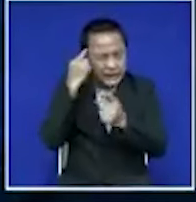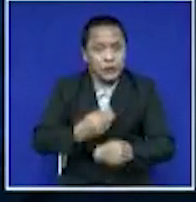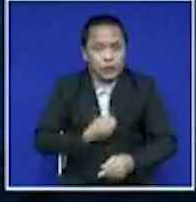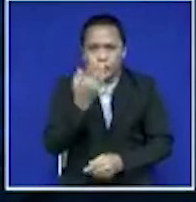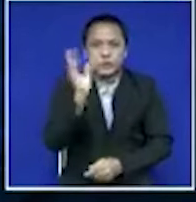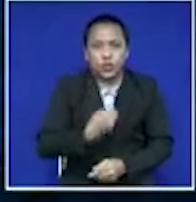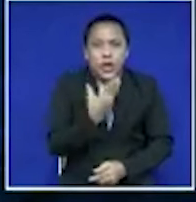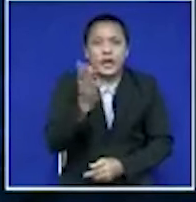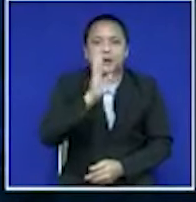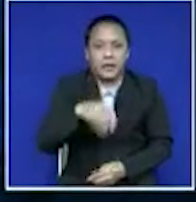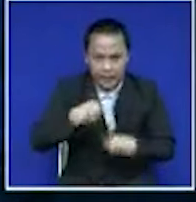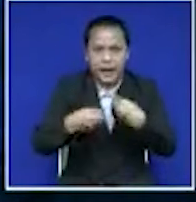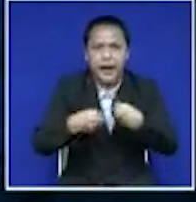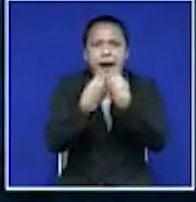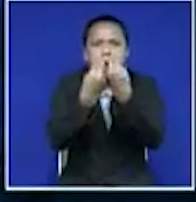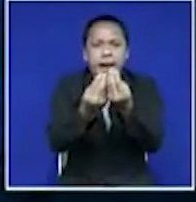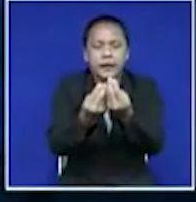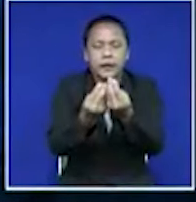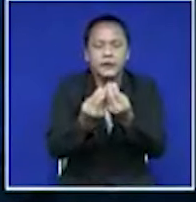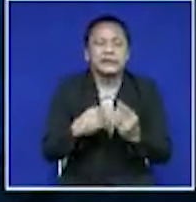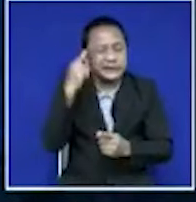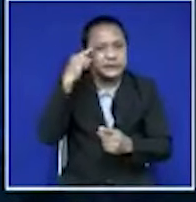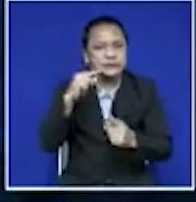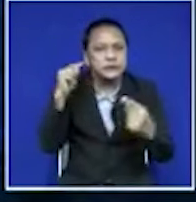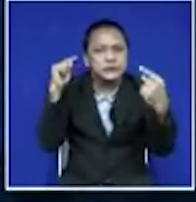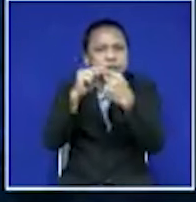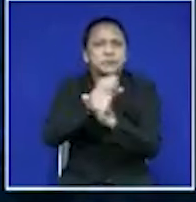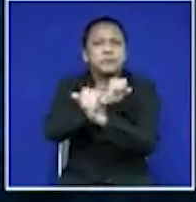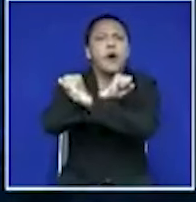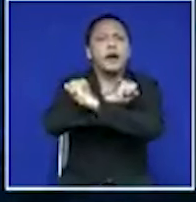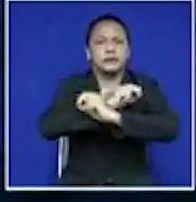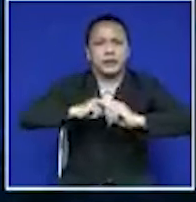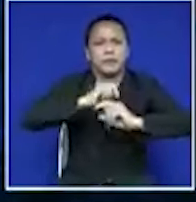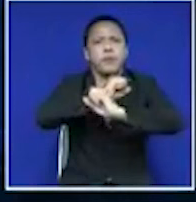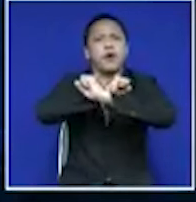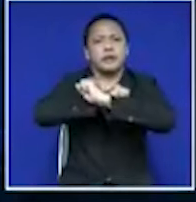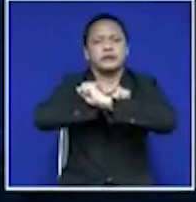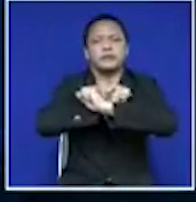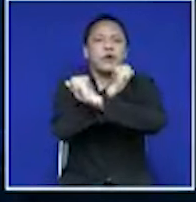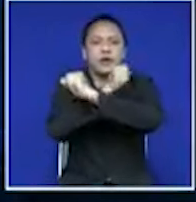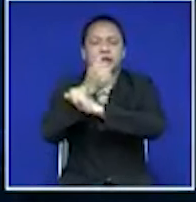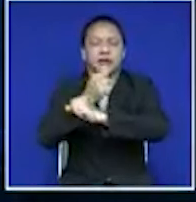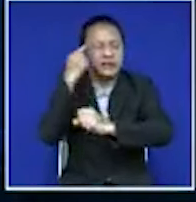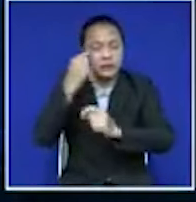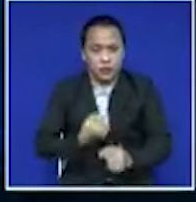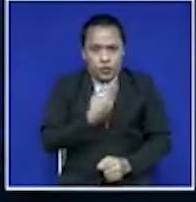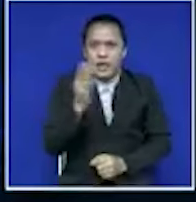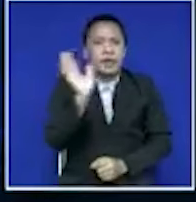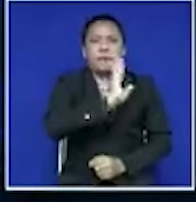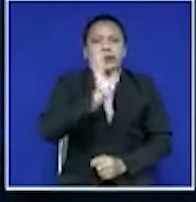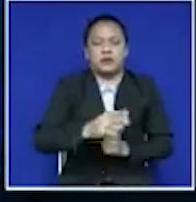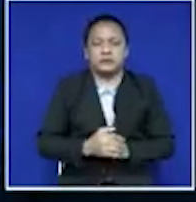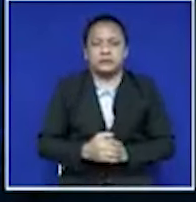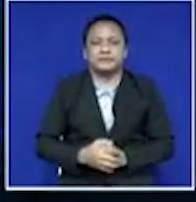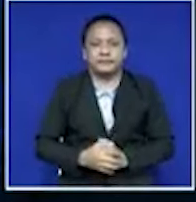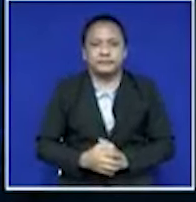นตระหนกแต่ต้องการสร้างความตื่นตัวการตื่นตัวจะช่วยทำให้เราปลอดภัยแต่ตื่นตระหนกไม่ทำให้เราป